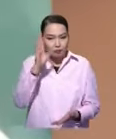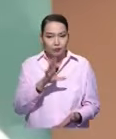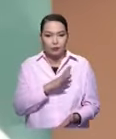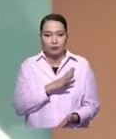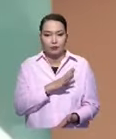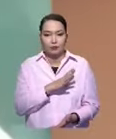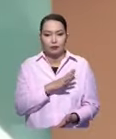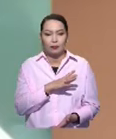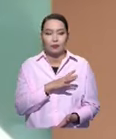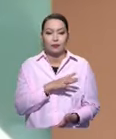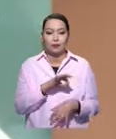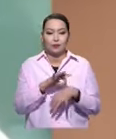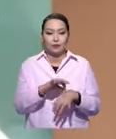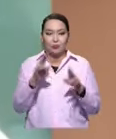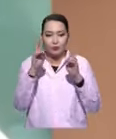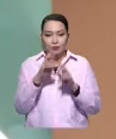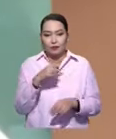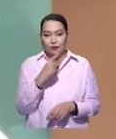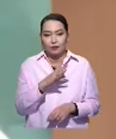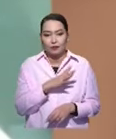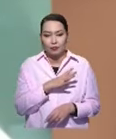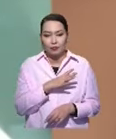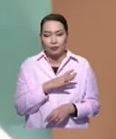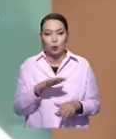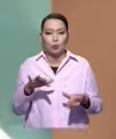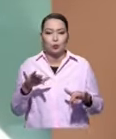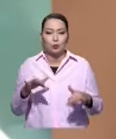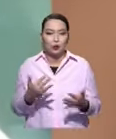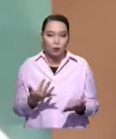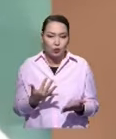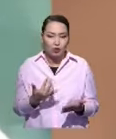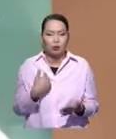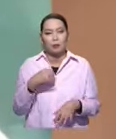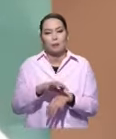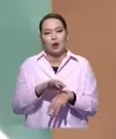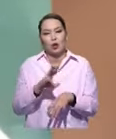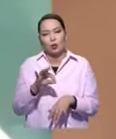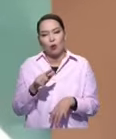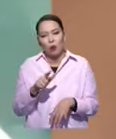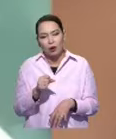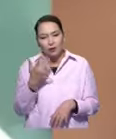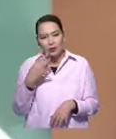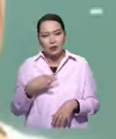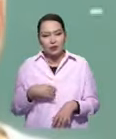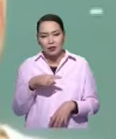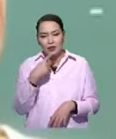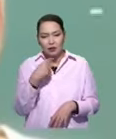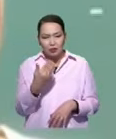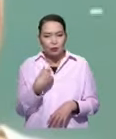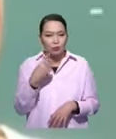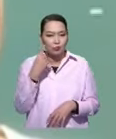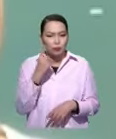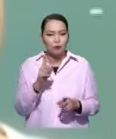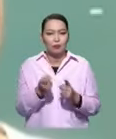говорит, я устал, у меня болят ноги, вот так говорил. Я думала, он просто не хочет идти. Начали